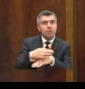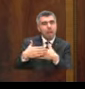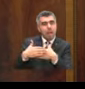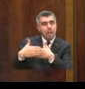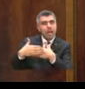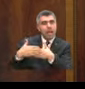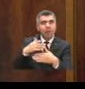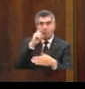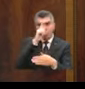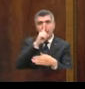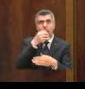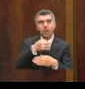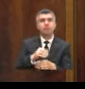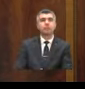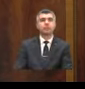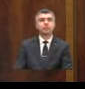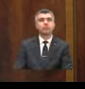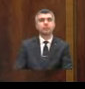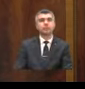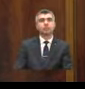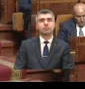الاجل الممكنه. وشكرا.